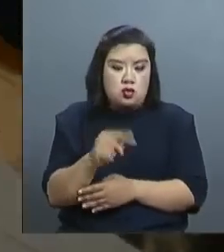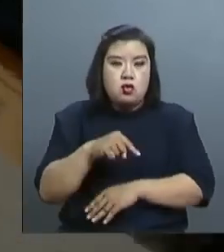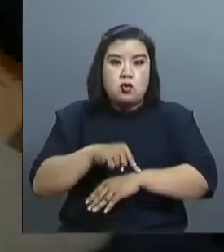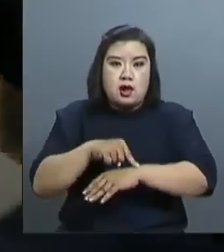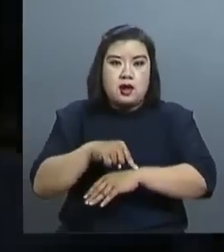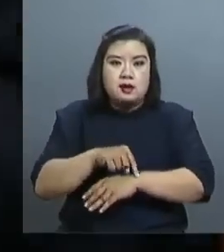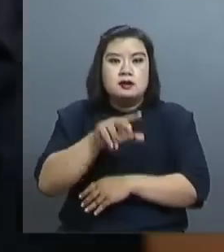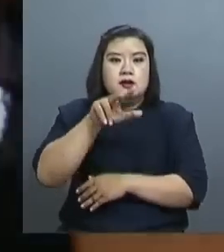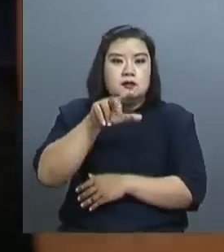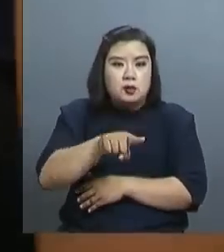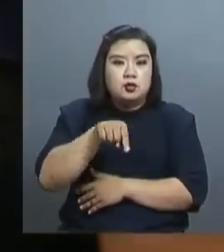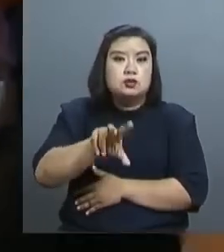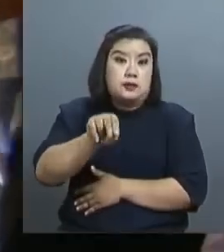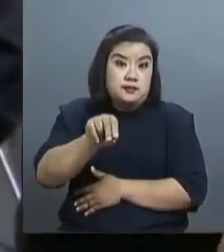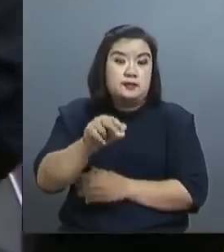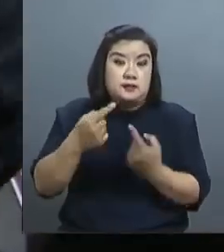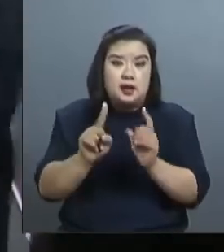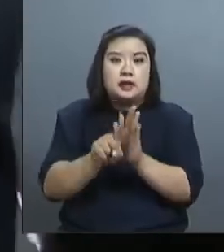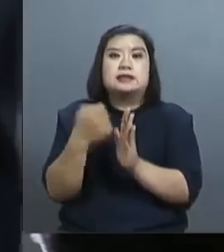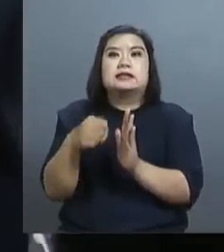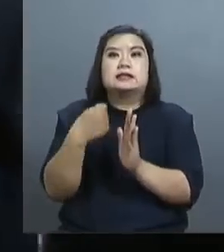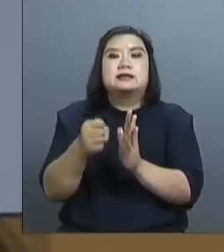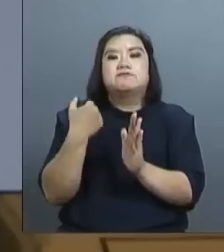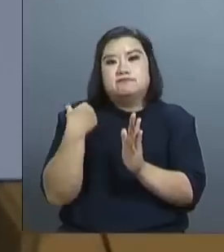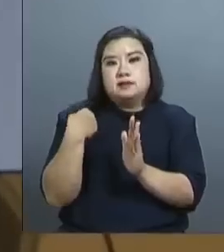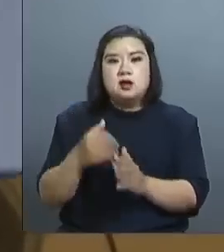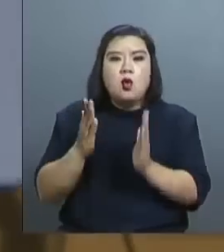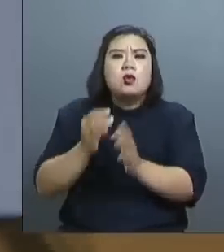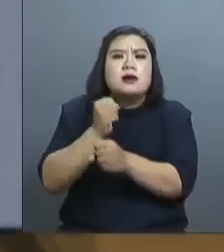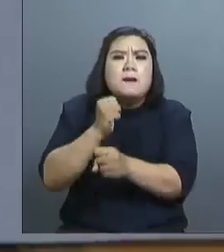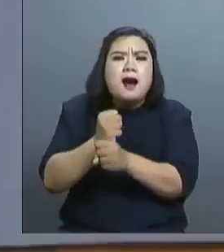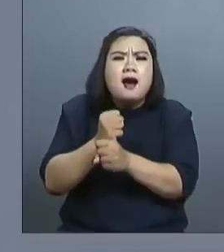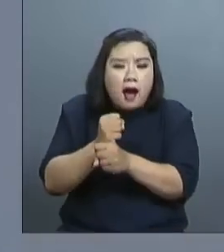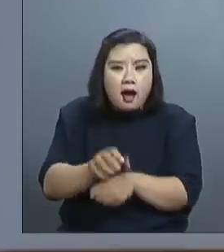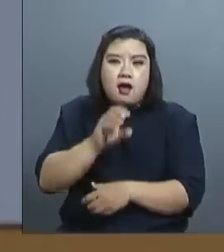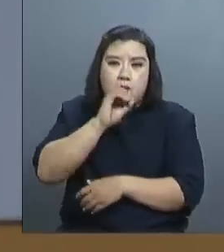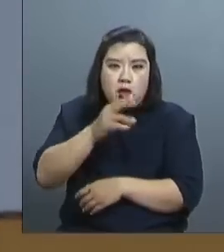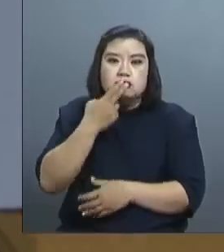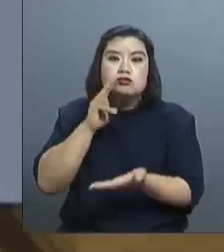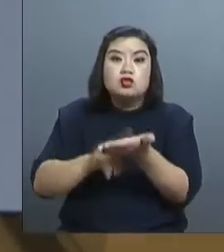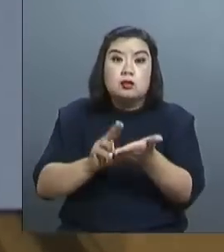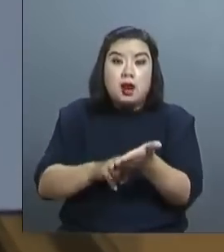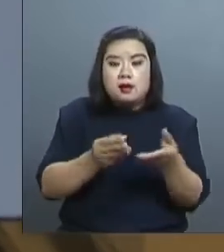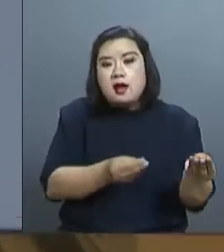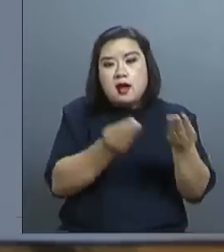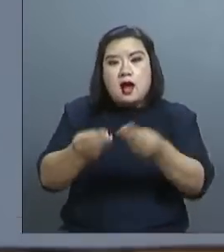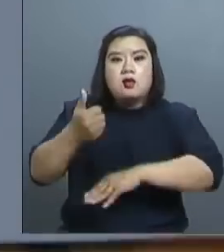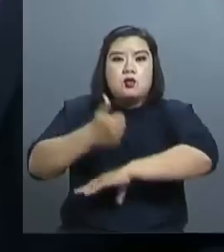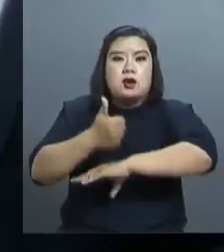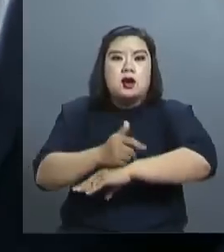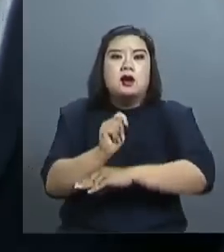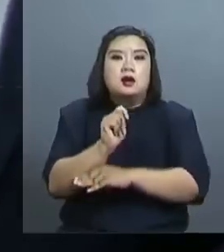นแต่เมื่อเวลาผ่านไป 10นาทีค่ะก็มีเจ้าหน้าที่ศาลรัฐธรรมนูญได้นำเอกสารจ่าหน้าซองถึงหัวหน้าพรรคไทยรักษา